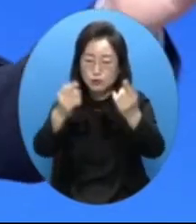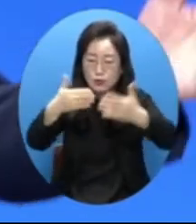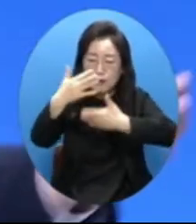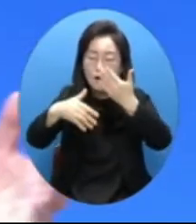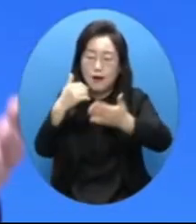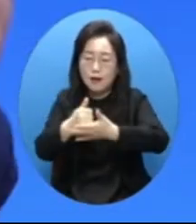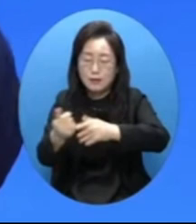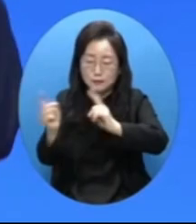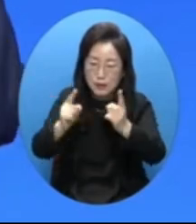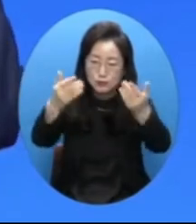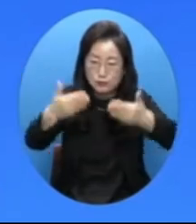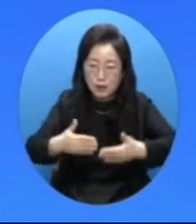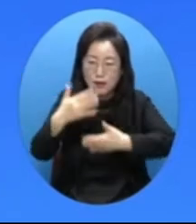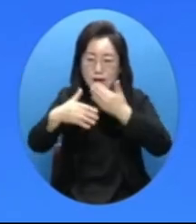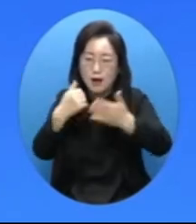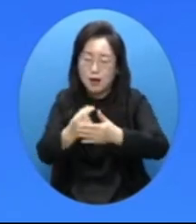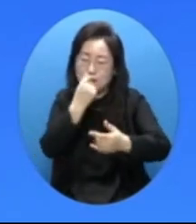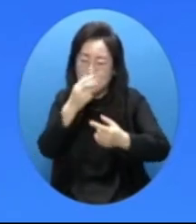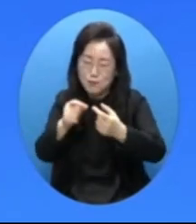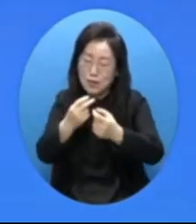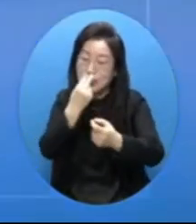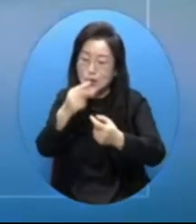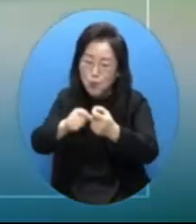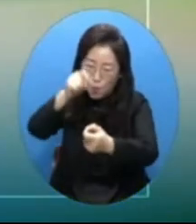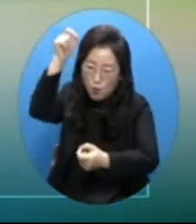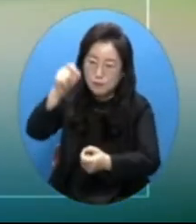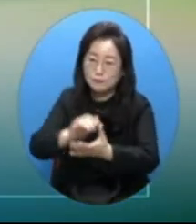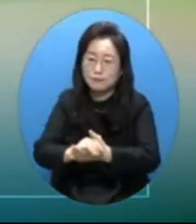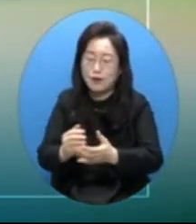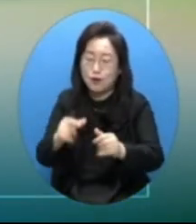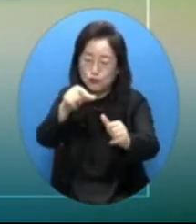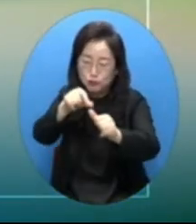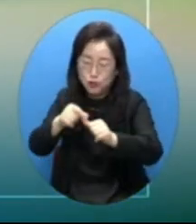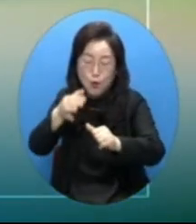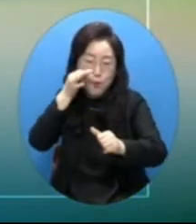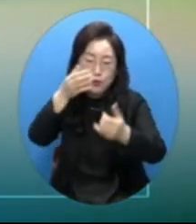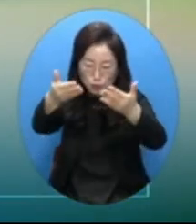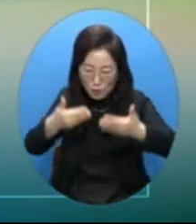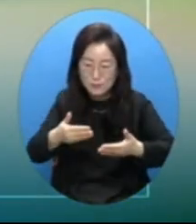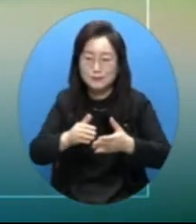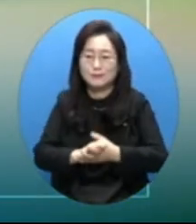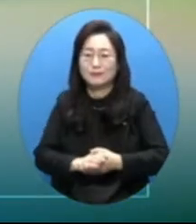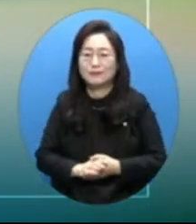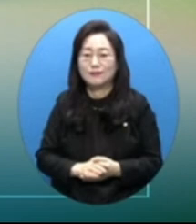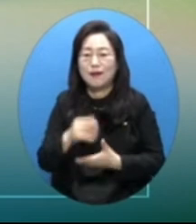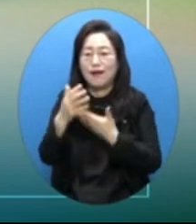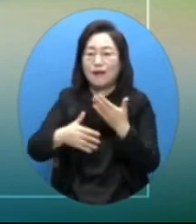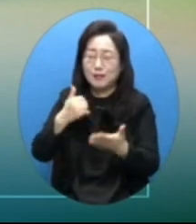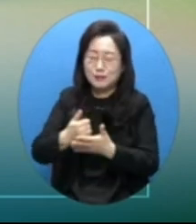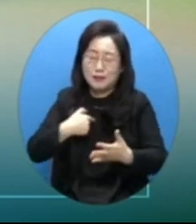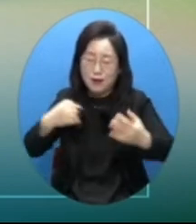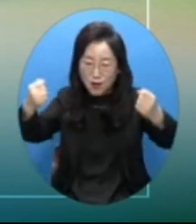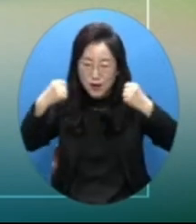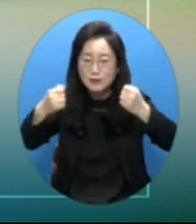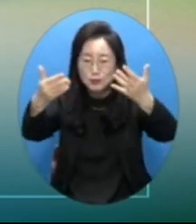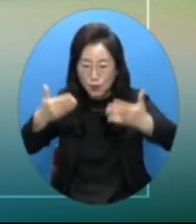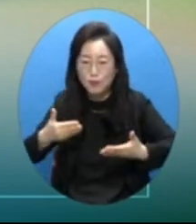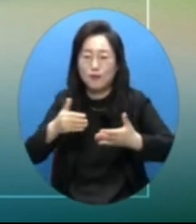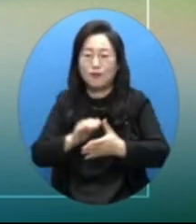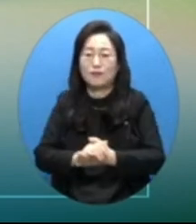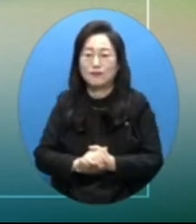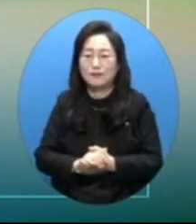하나님의 일어난다 하나님께서 내게 장소를 주시고 그분의 구원을 보여주실 것이다 하면서 나를 건강하게 만들어 줄